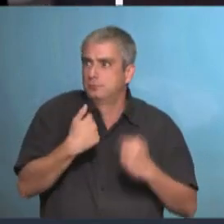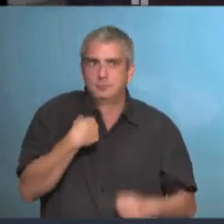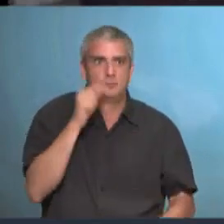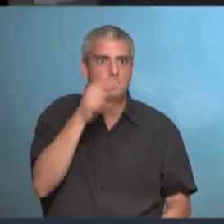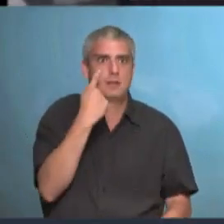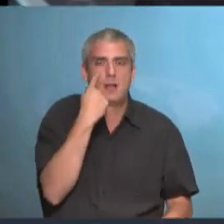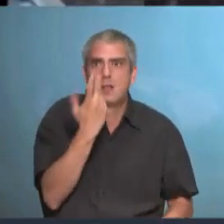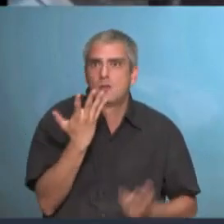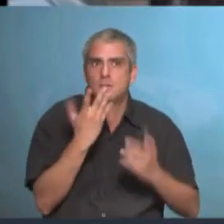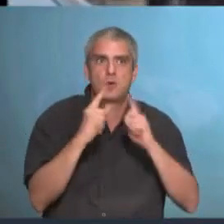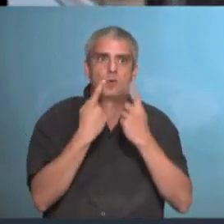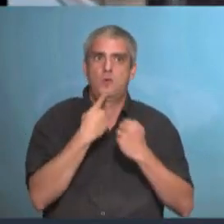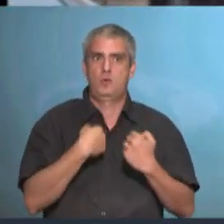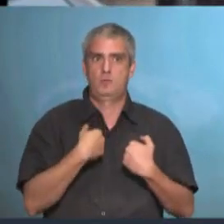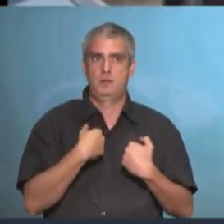מה קורה, אומרים לי